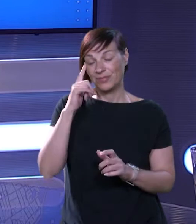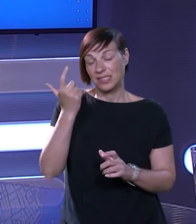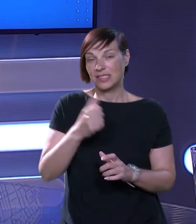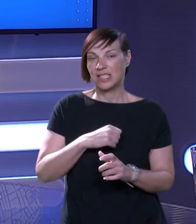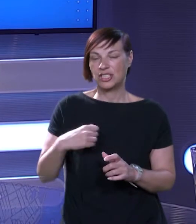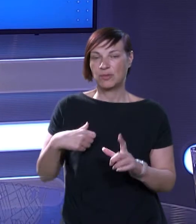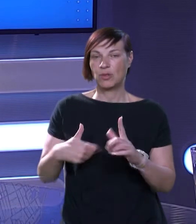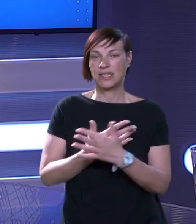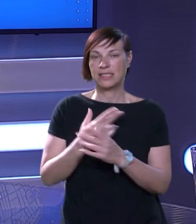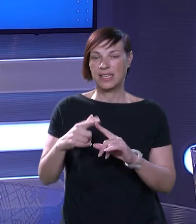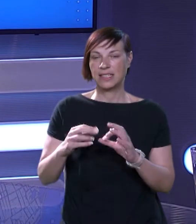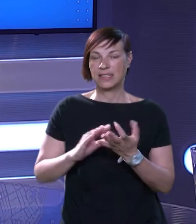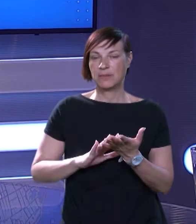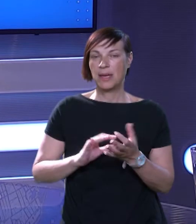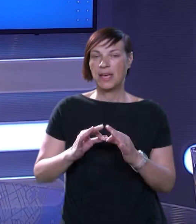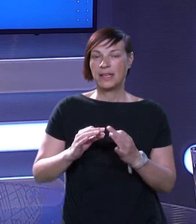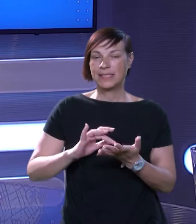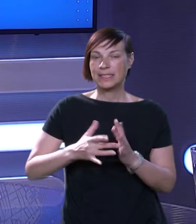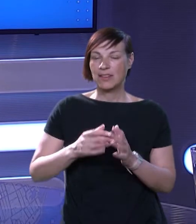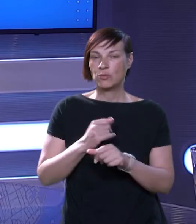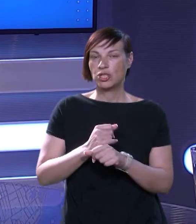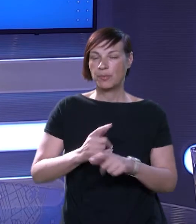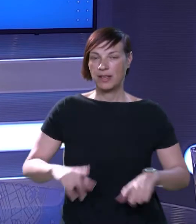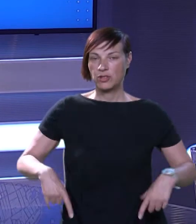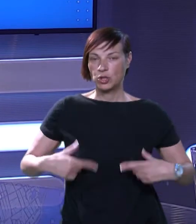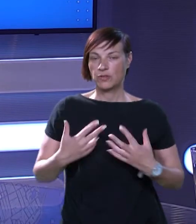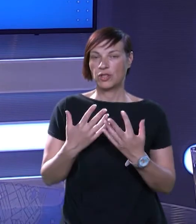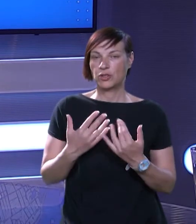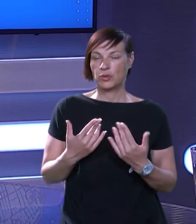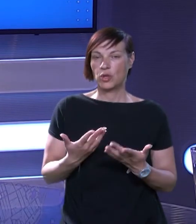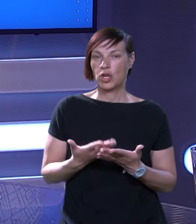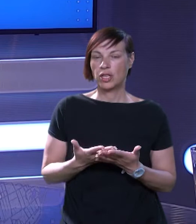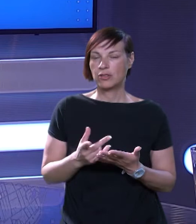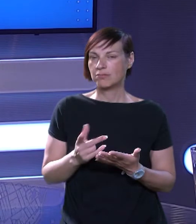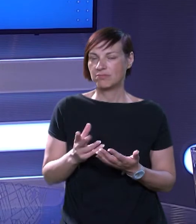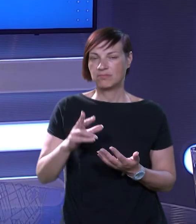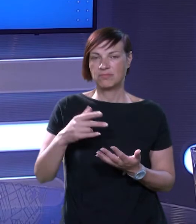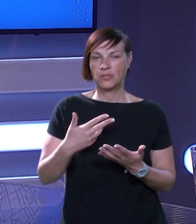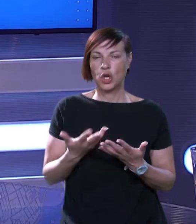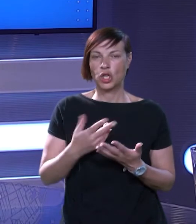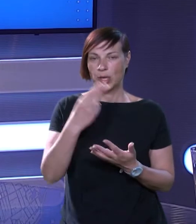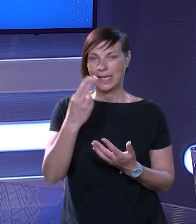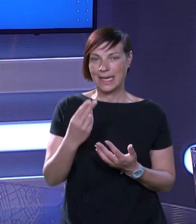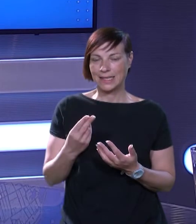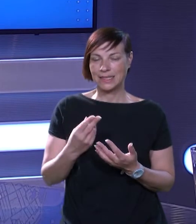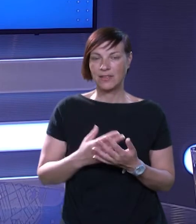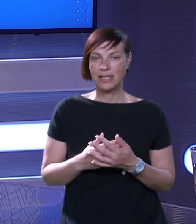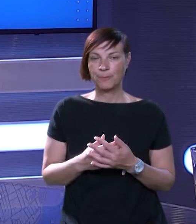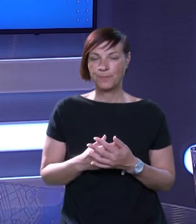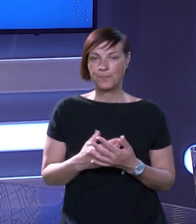po Lazaretima i po svemu što je Tolj napravio u životu, koliko on beskompromisan i koliko je